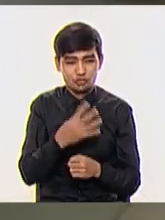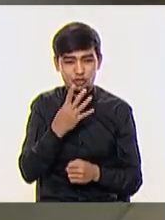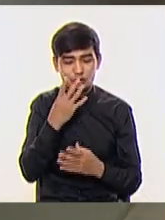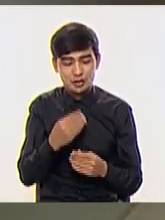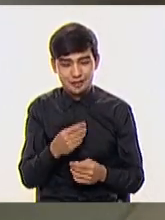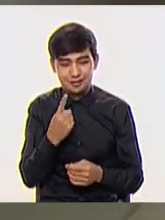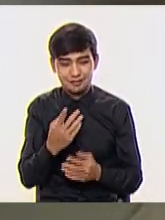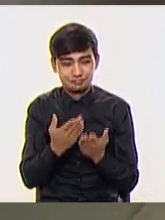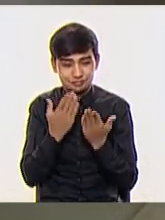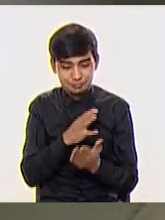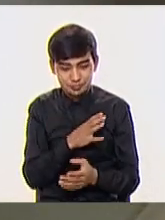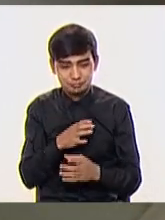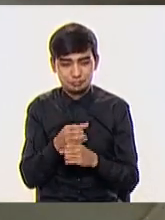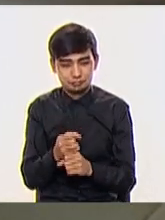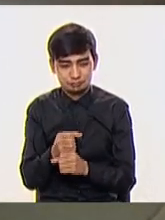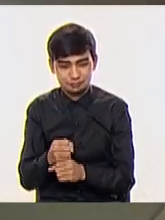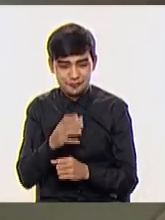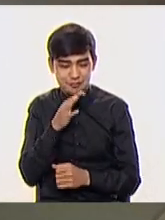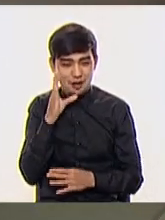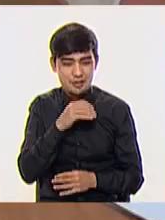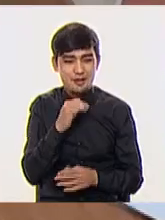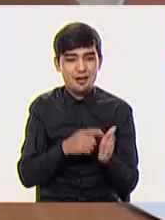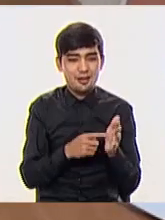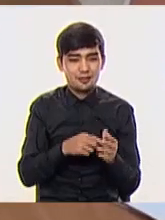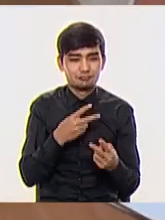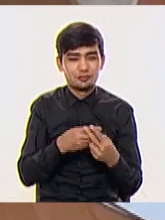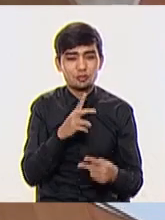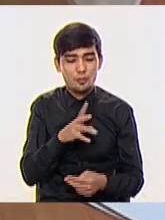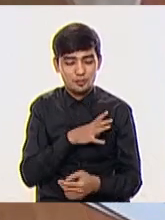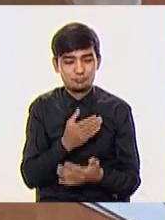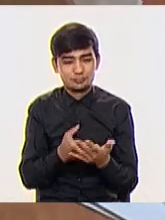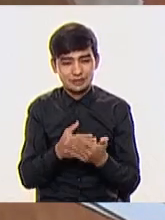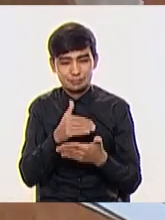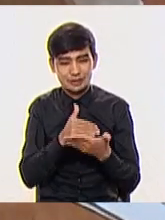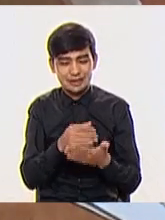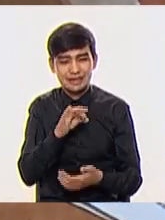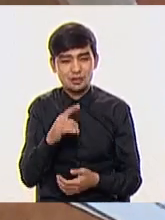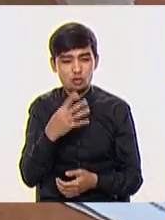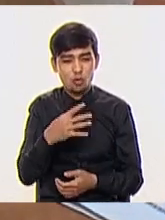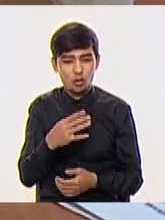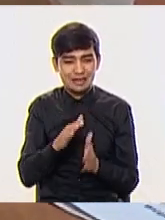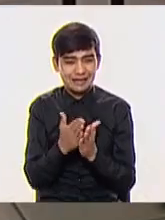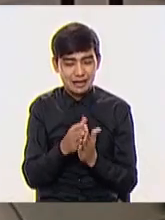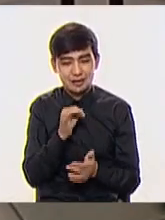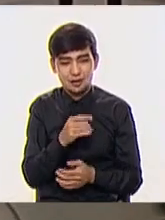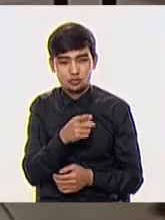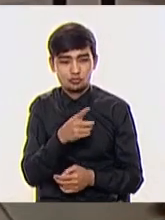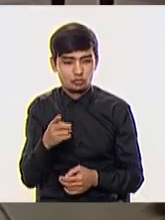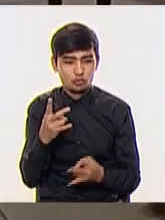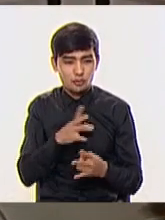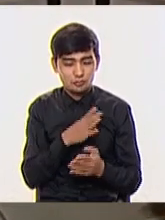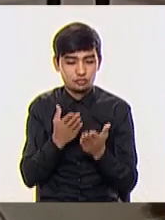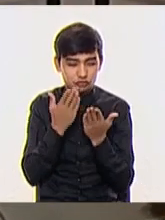за прочтение определенного перечня книг. Карагандинским сидельцам предложили список из 40 книг. Затем они должны были